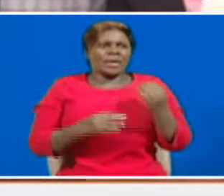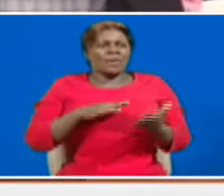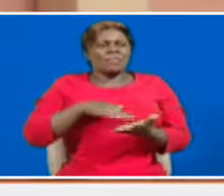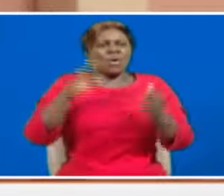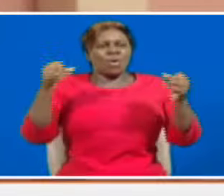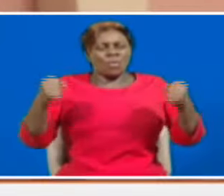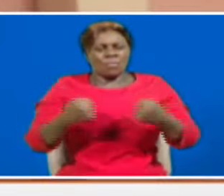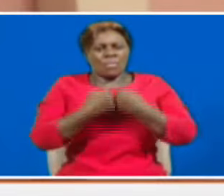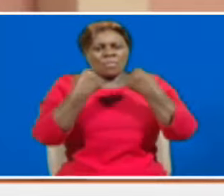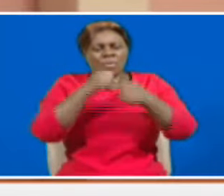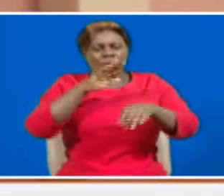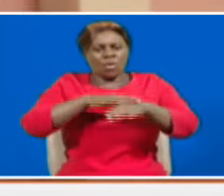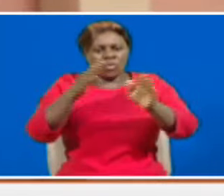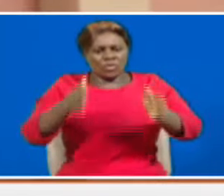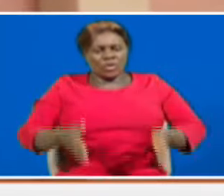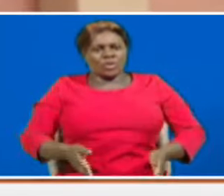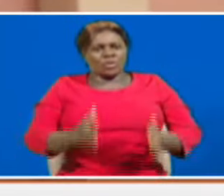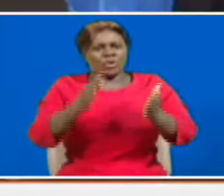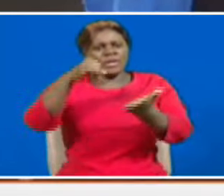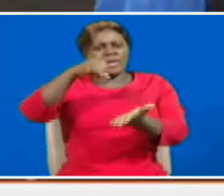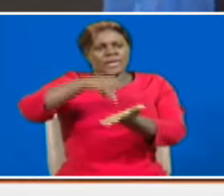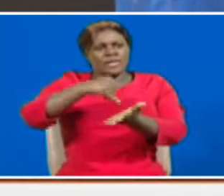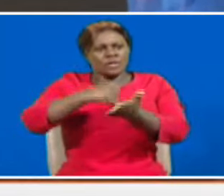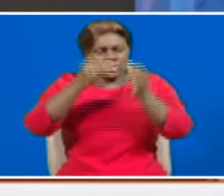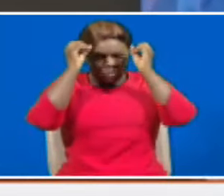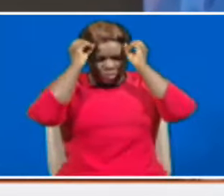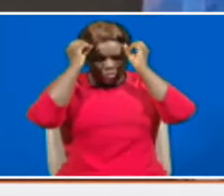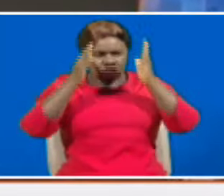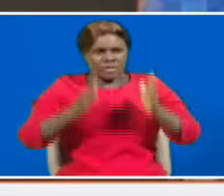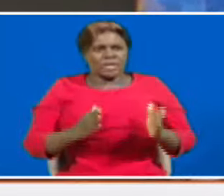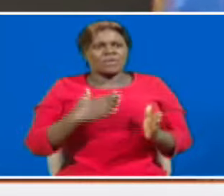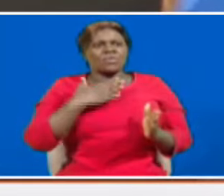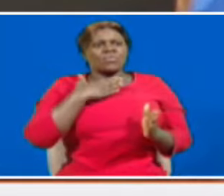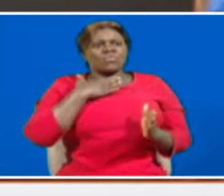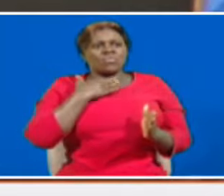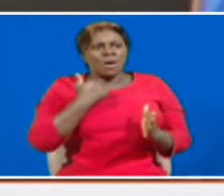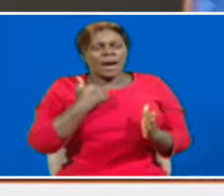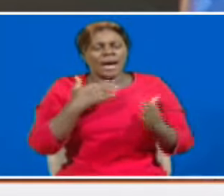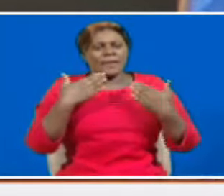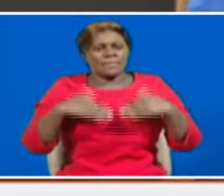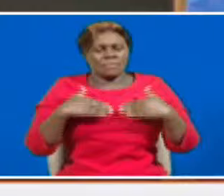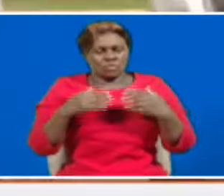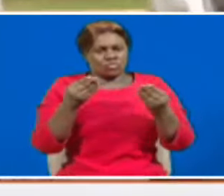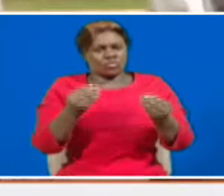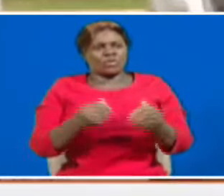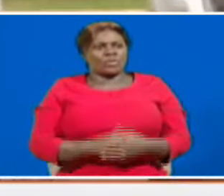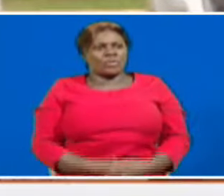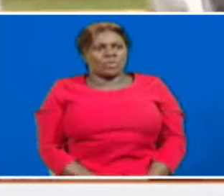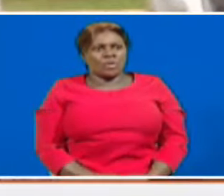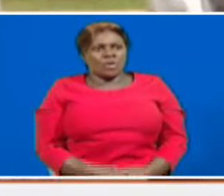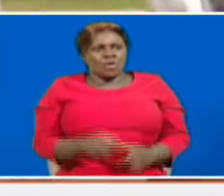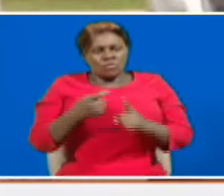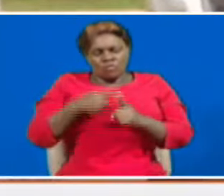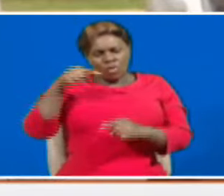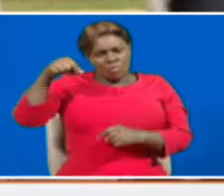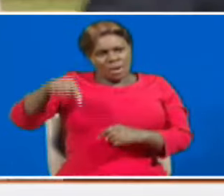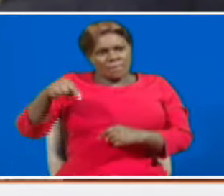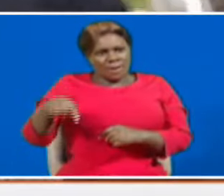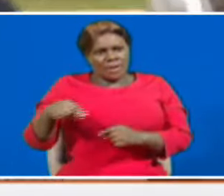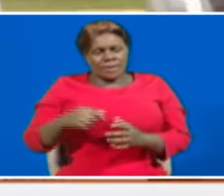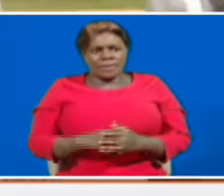kwa ajali za barabarani, zikihusisha wanafunzi wakitaka vitengo husika kuingilia kati. Kutoka hapa Mtito wa